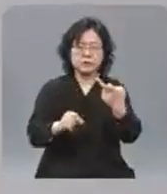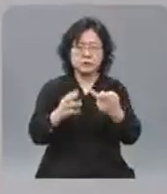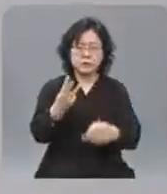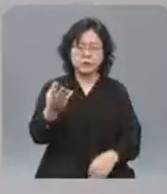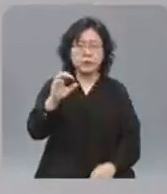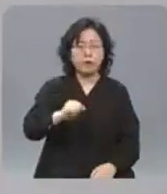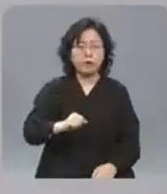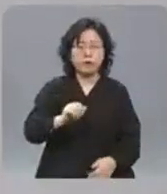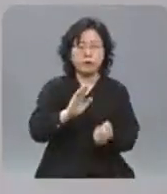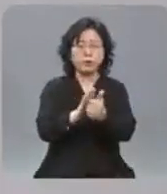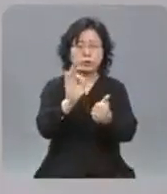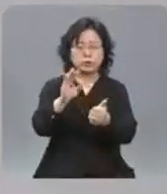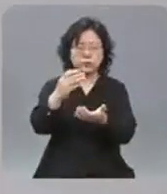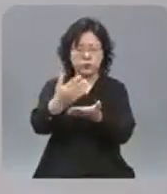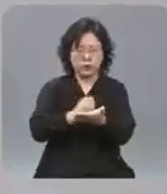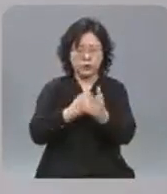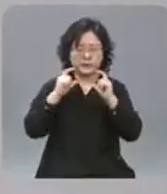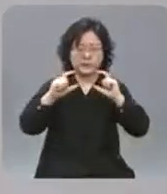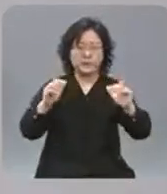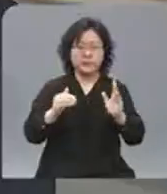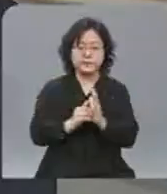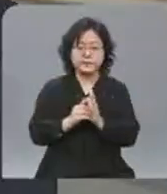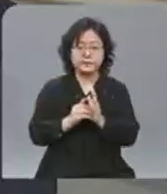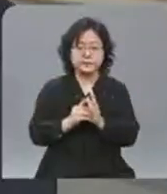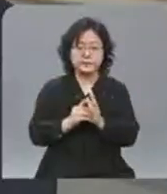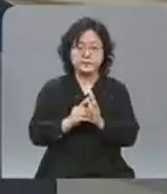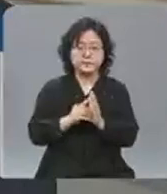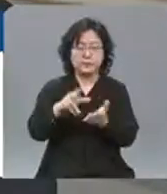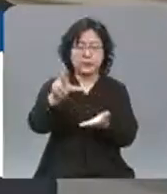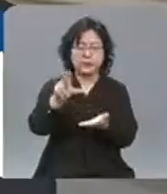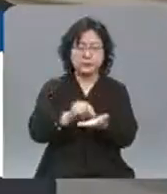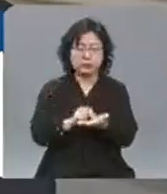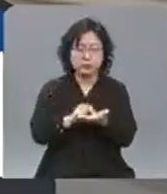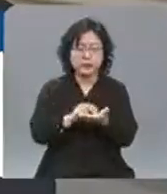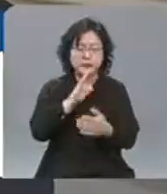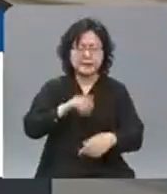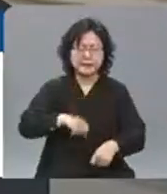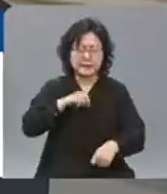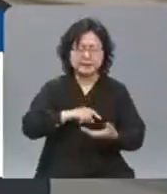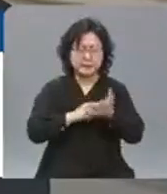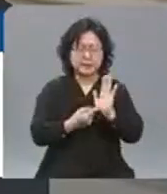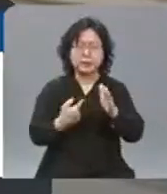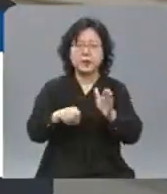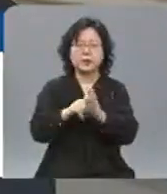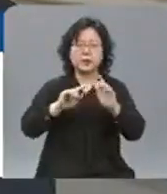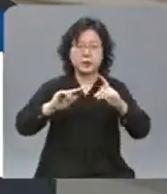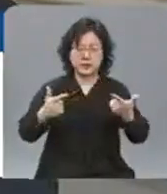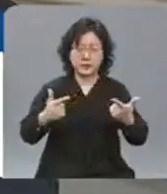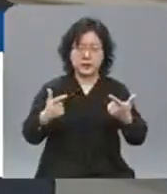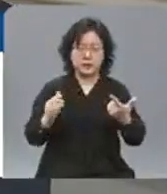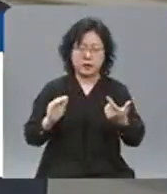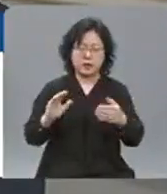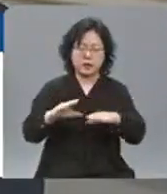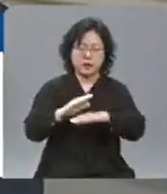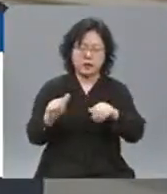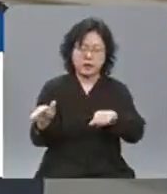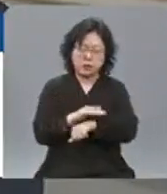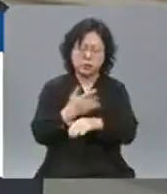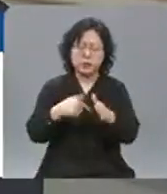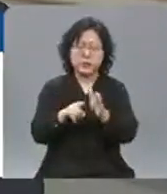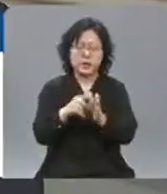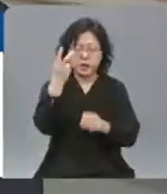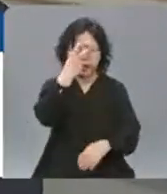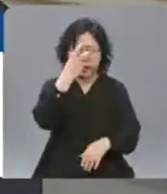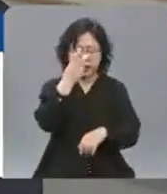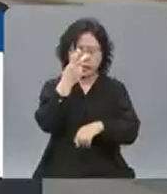3억여 원의 보조금을 환수 조치했습니다. 문제 진실을 드러내기 위한 것이 아니라 덮기 위해서 진행했던 감사실의